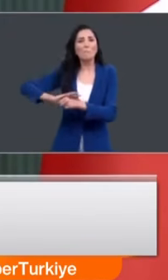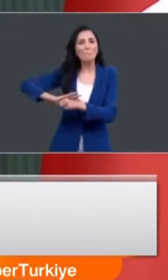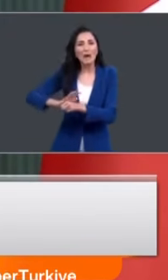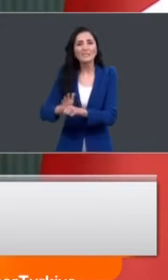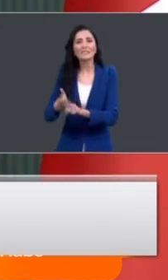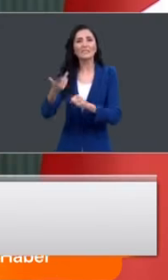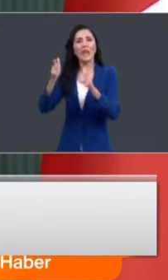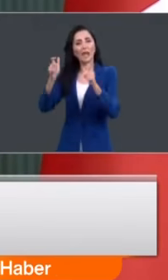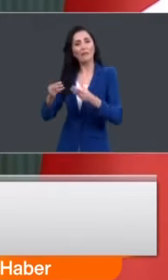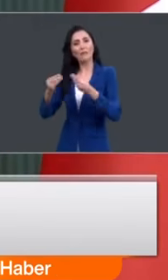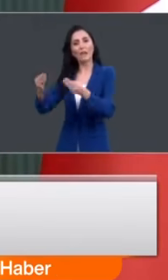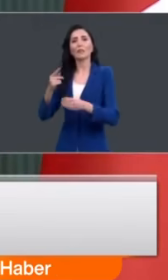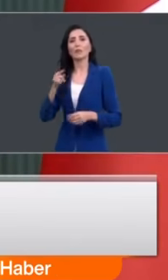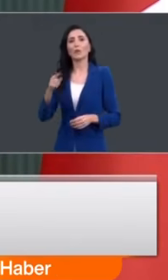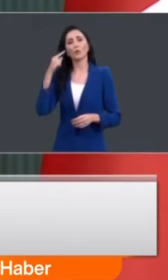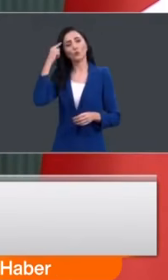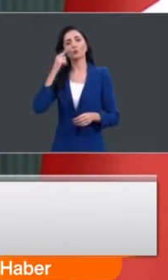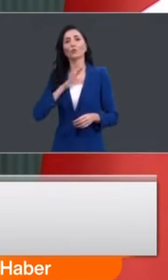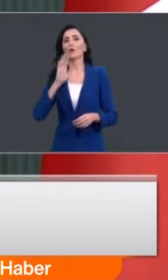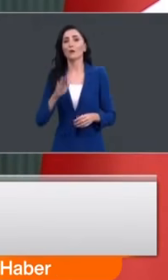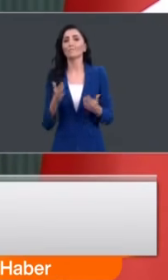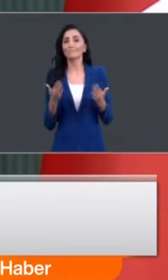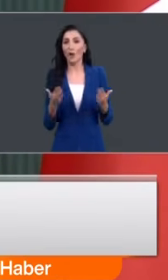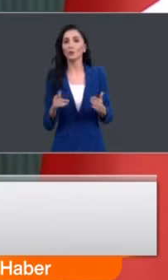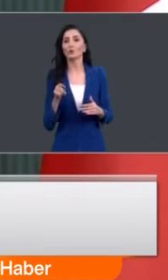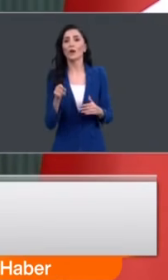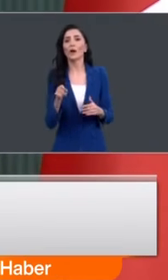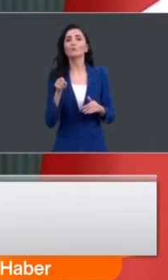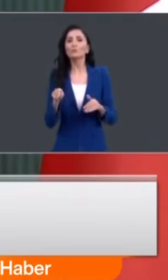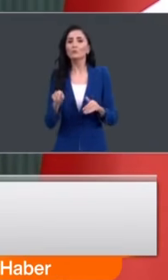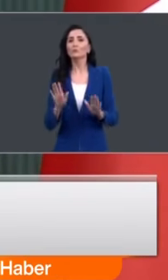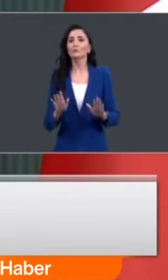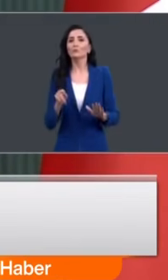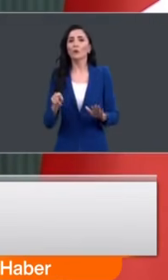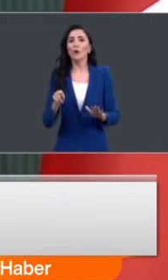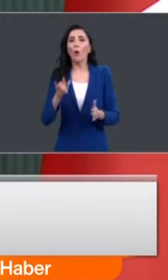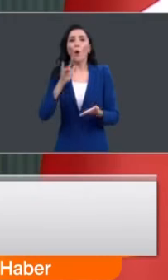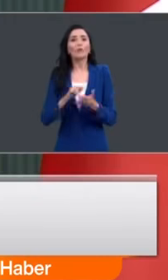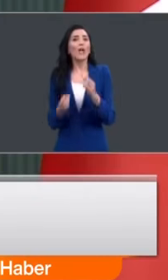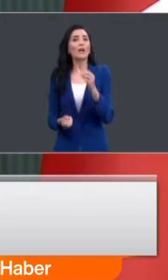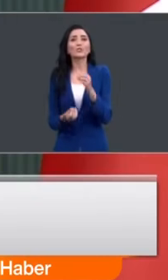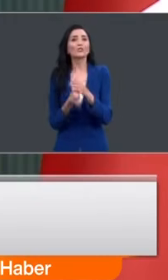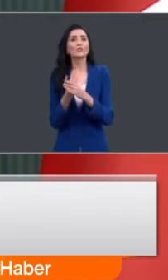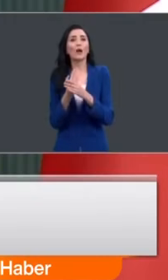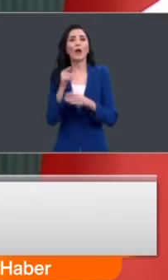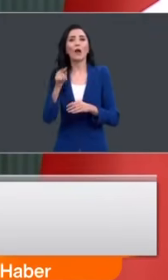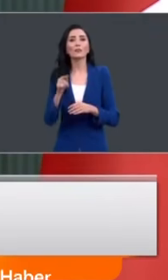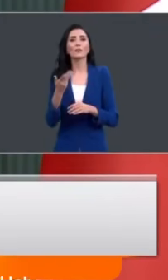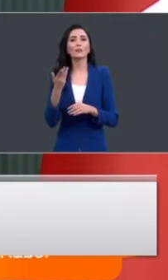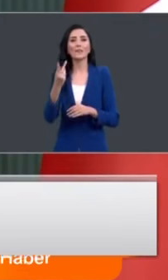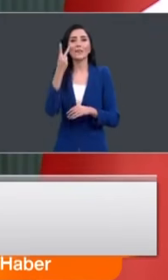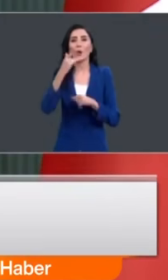yer verildiğini düşünüyoruz. Ancak bu durum ortaya çıkan tablonun iki